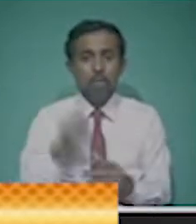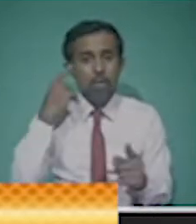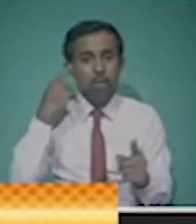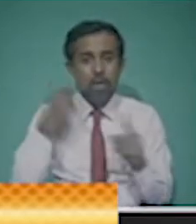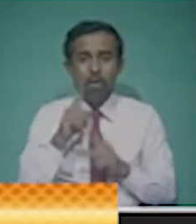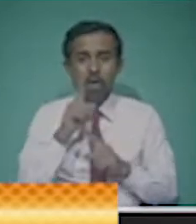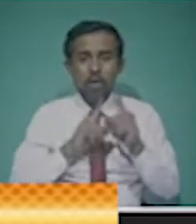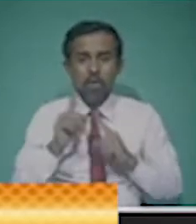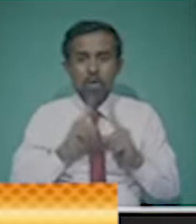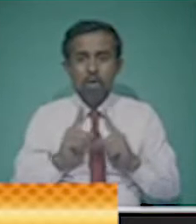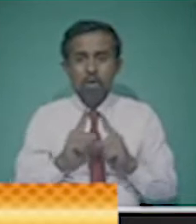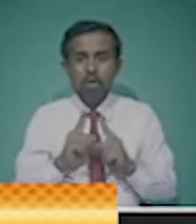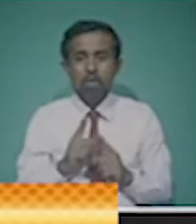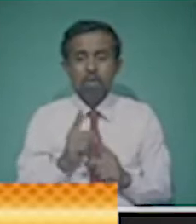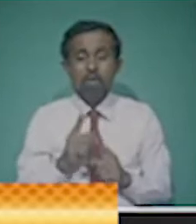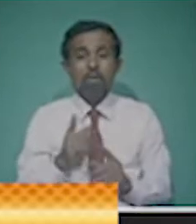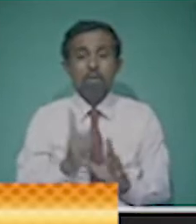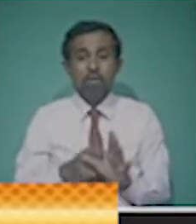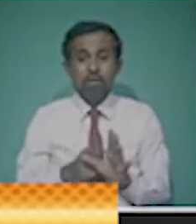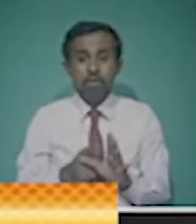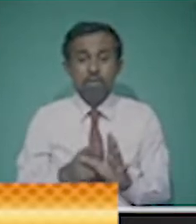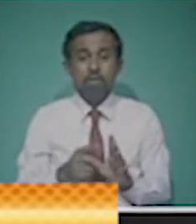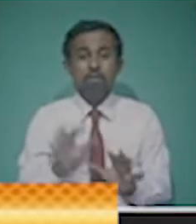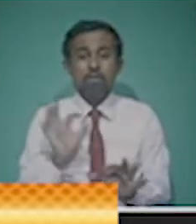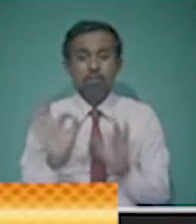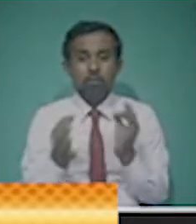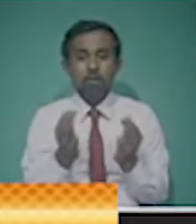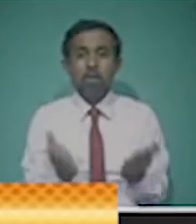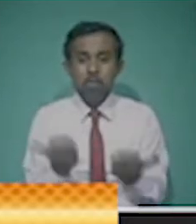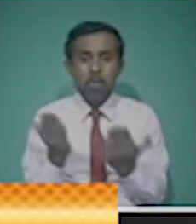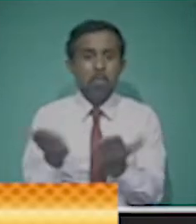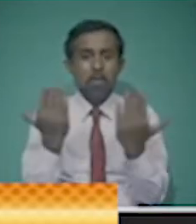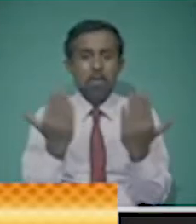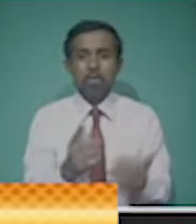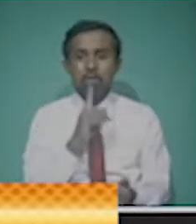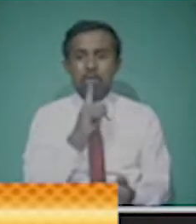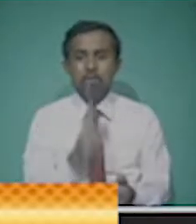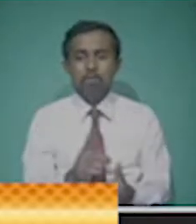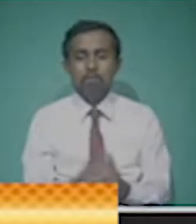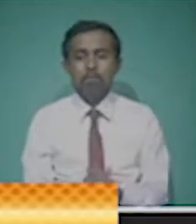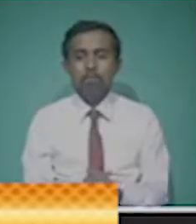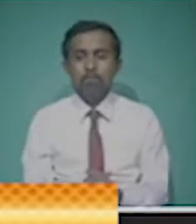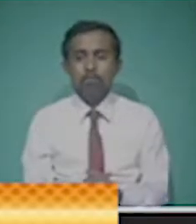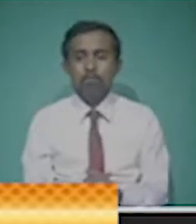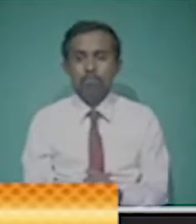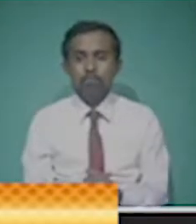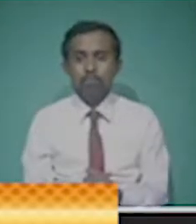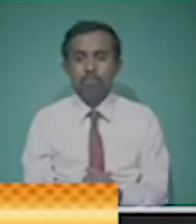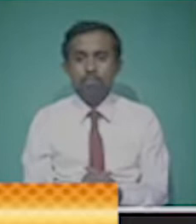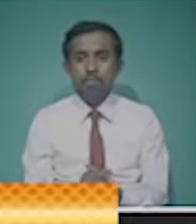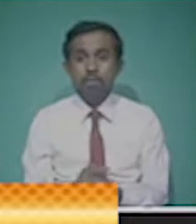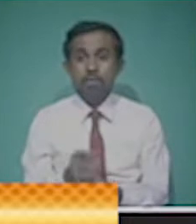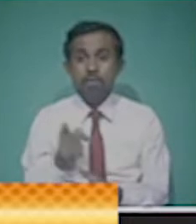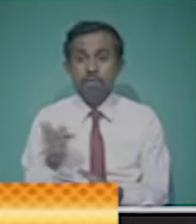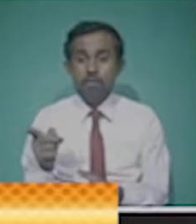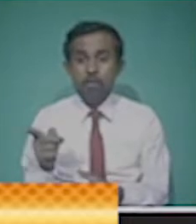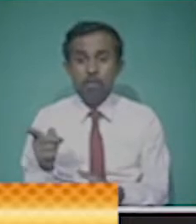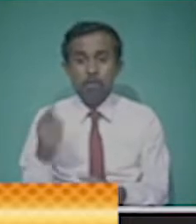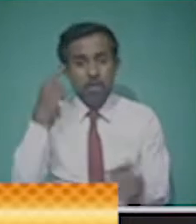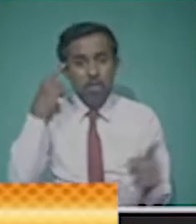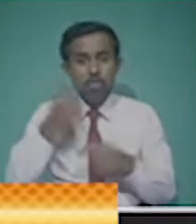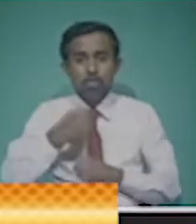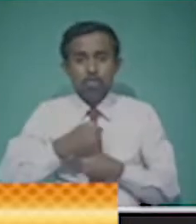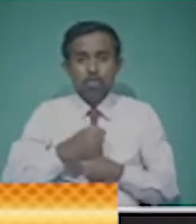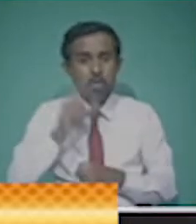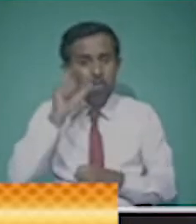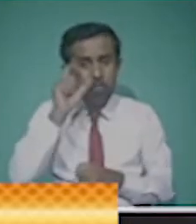சாக்சாவாக் சேம ஸ்டேக் ஹோல்டர் சம்பந்தமும் பட்டங்கண்டகிரி எத்துமாட்டமா இல்லி மக்கள் தீனுவா இனிசா பட் மேக மேக மேக மே சம்பந்தம் ஆண்டு அவதான